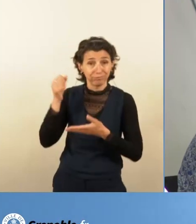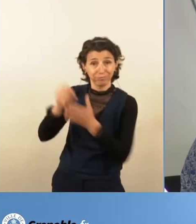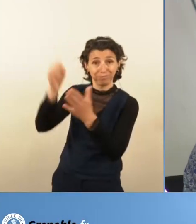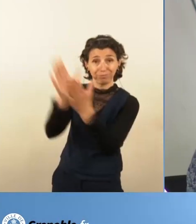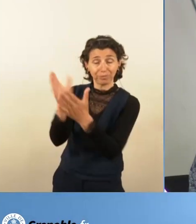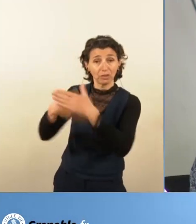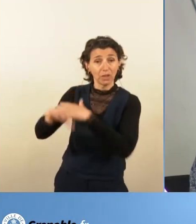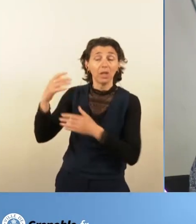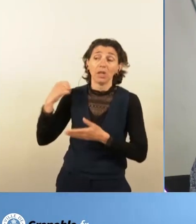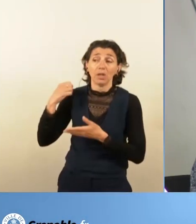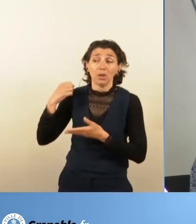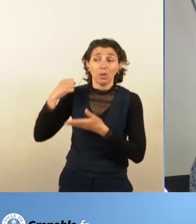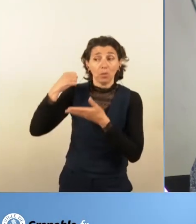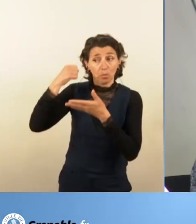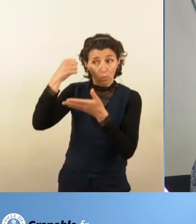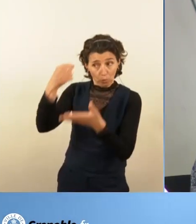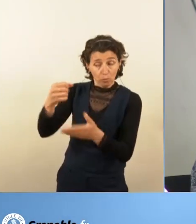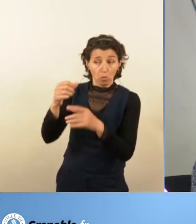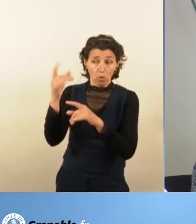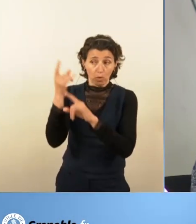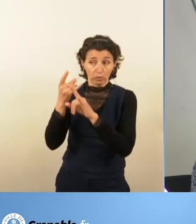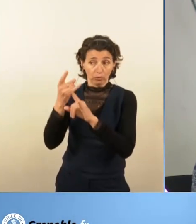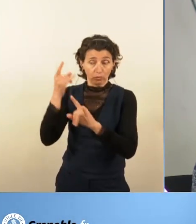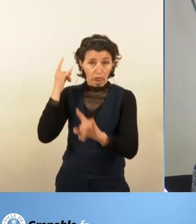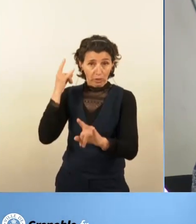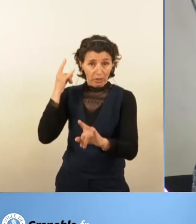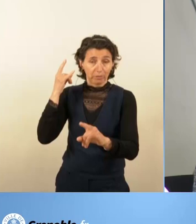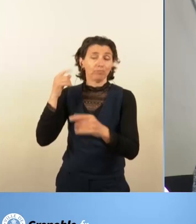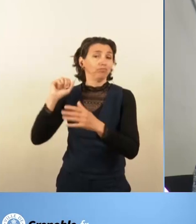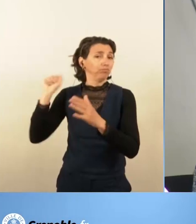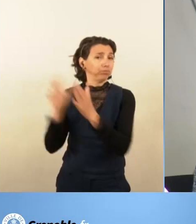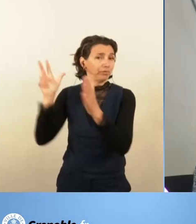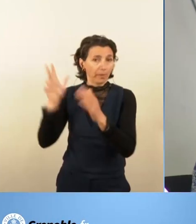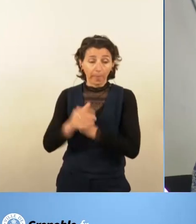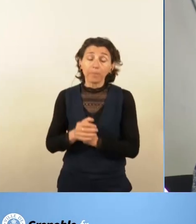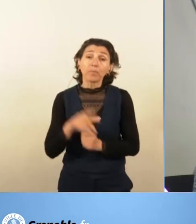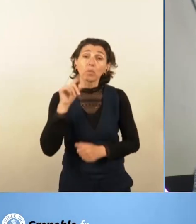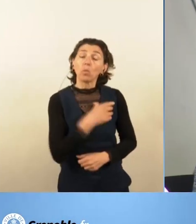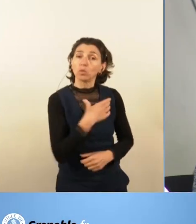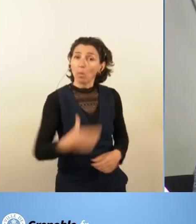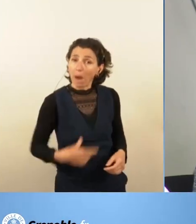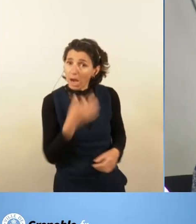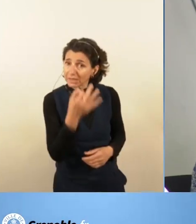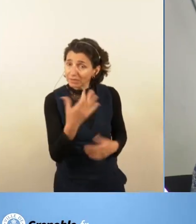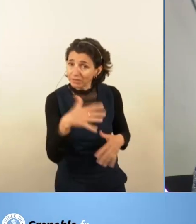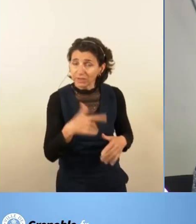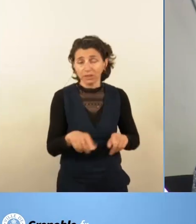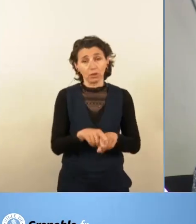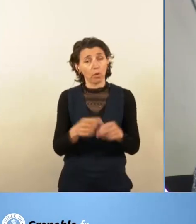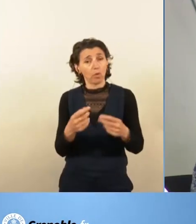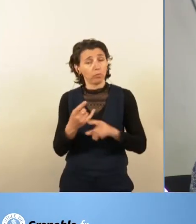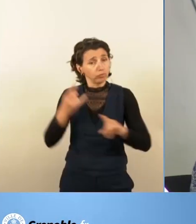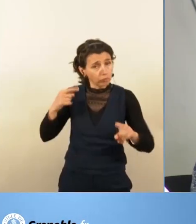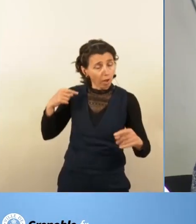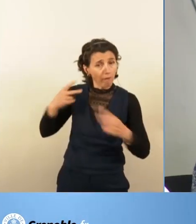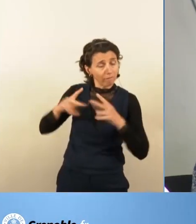comme le disait le maire cette reconnaissance de l'histoire de la ville de l'architecture de l'art et de la conception